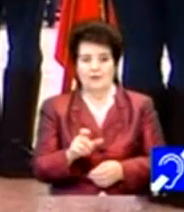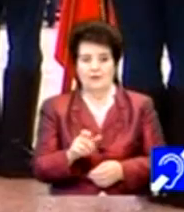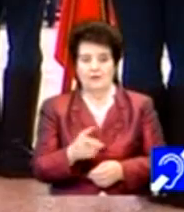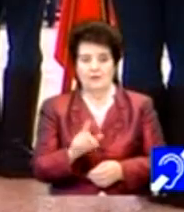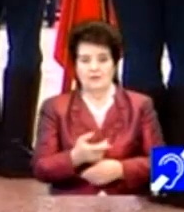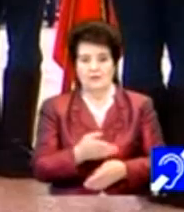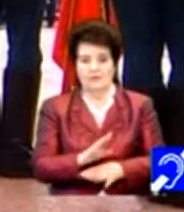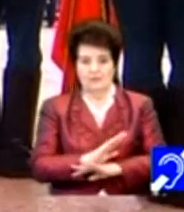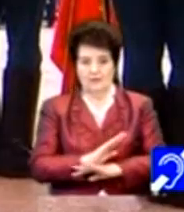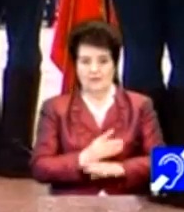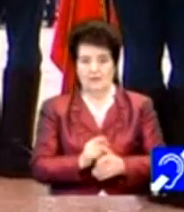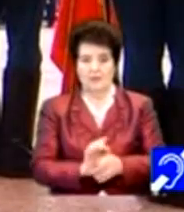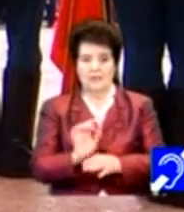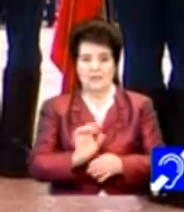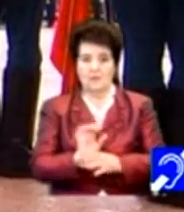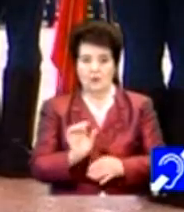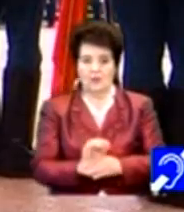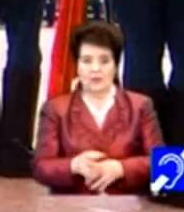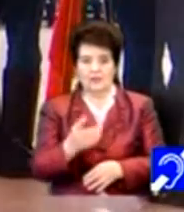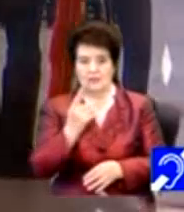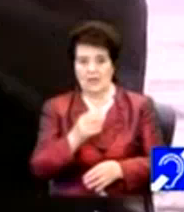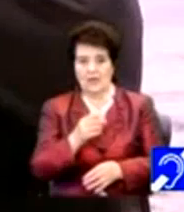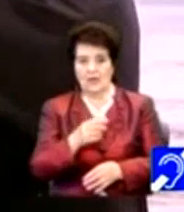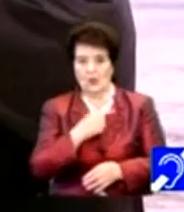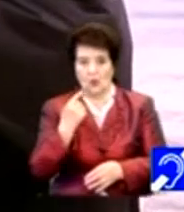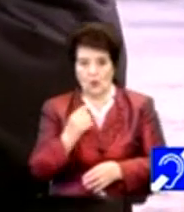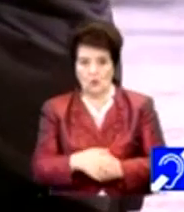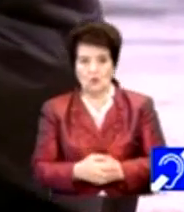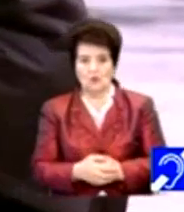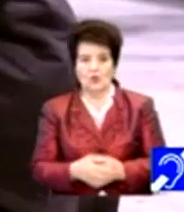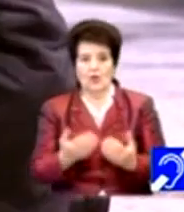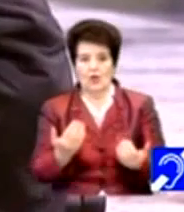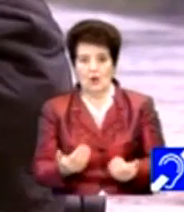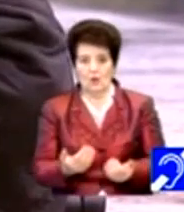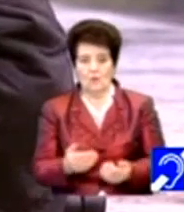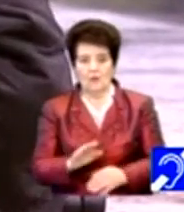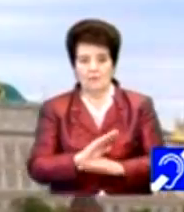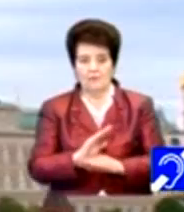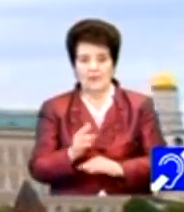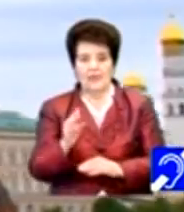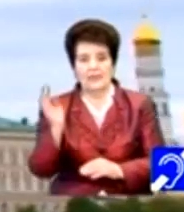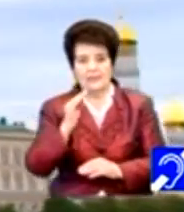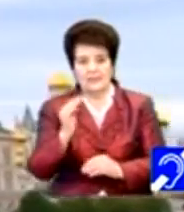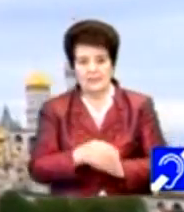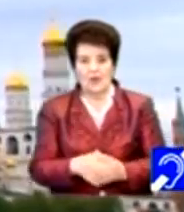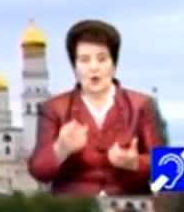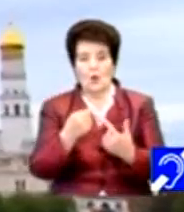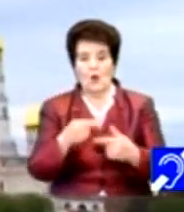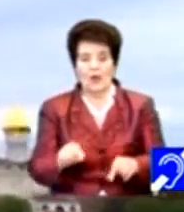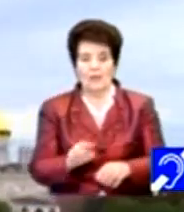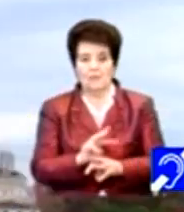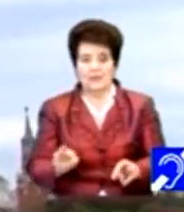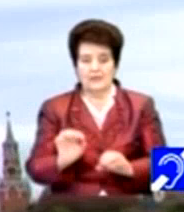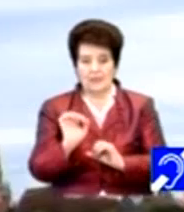de victime, deportați și ucise de ruși, dar mai ales scuipă pe morții de războiul transnistrean. Un alt fost ministru